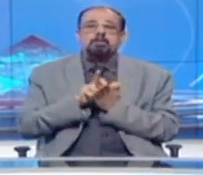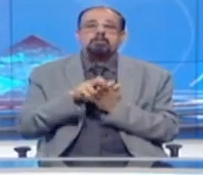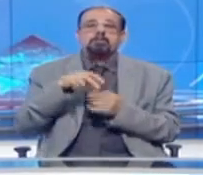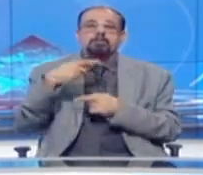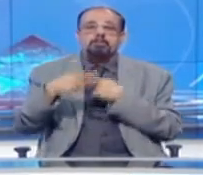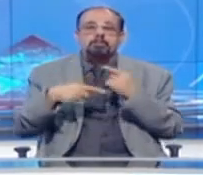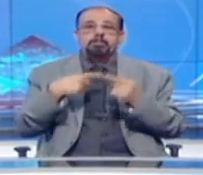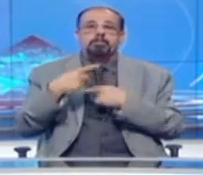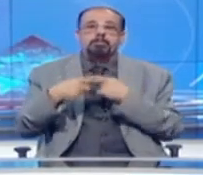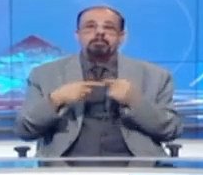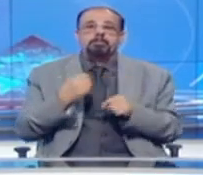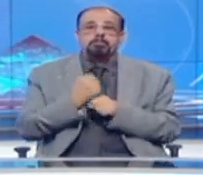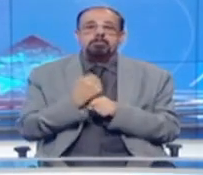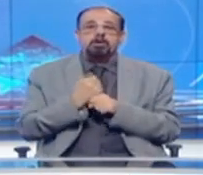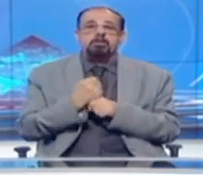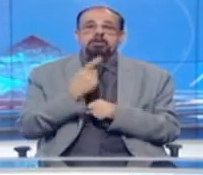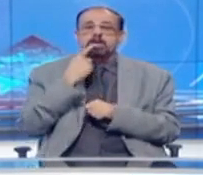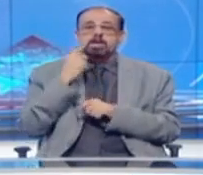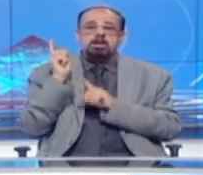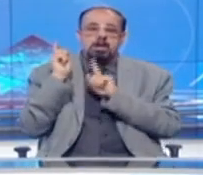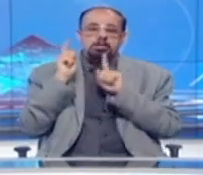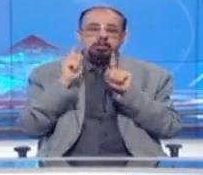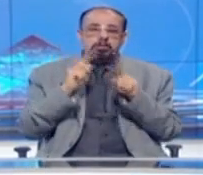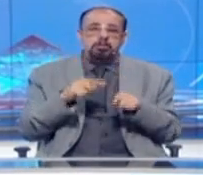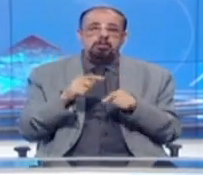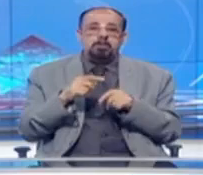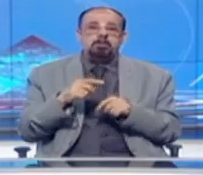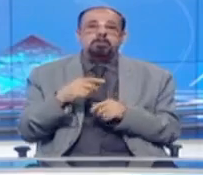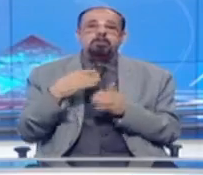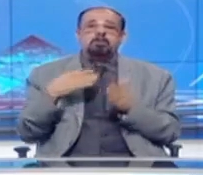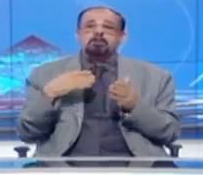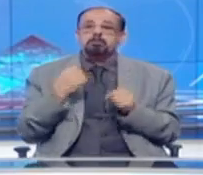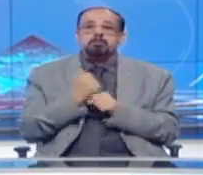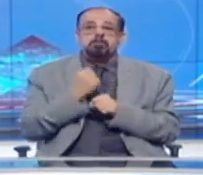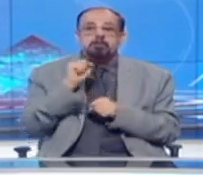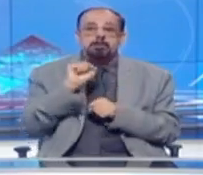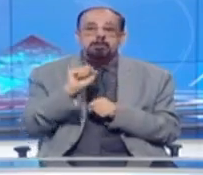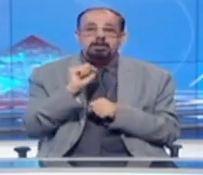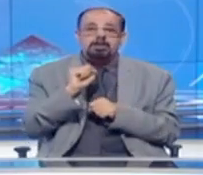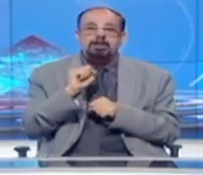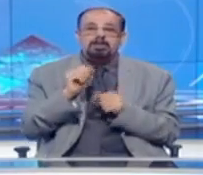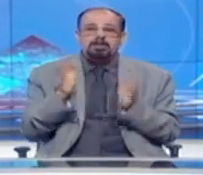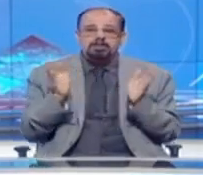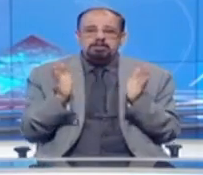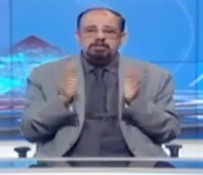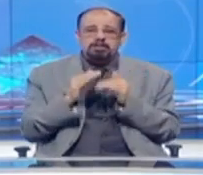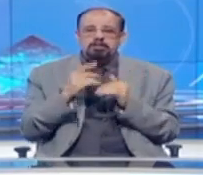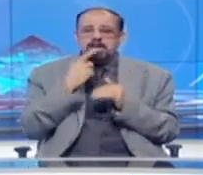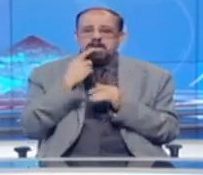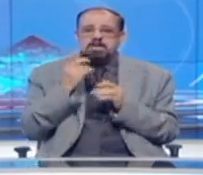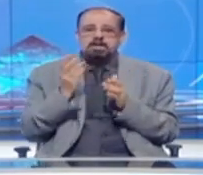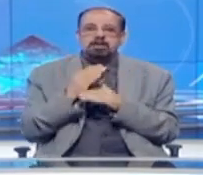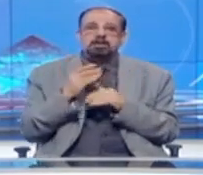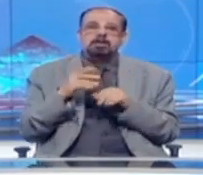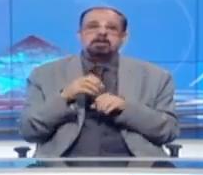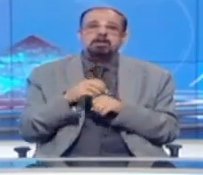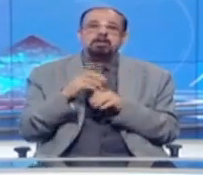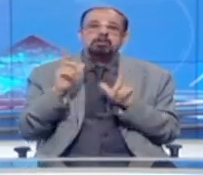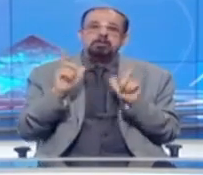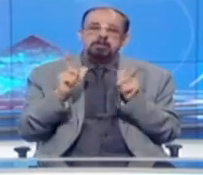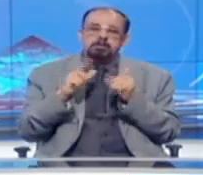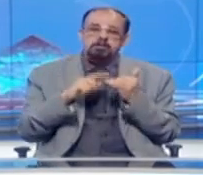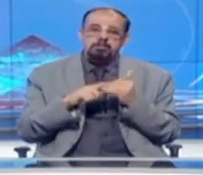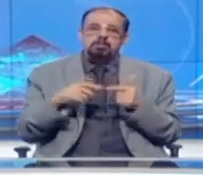أداء وظيفته لعقود طويلة، الوظيفة تضاءلت أهميتها مع مرور السنين وظهور